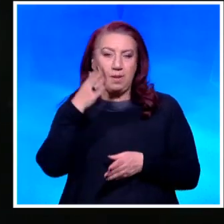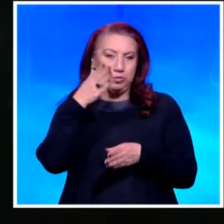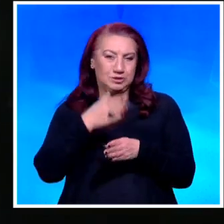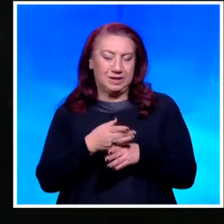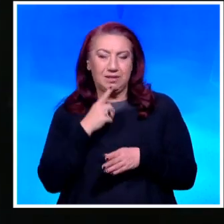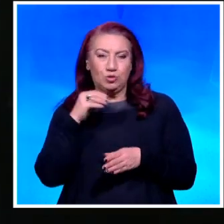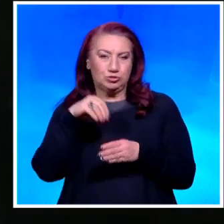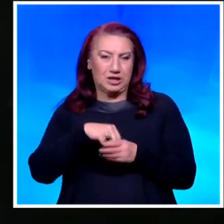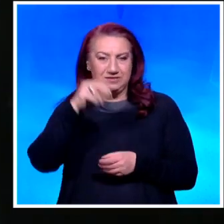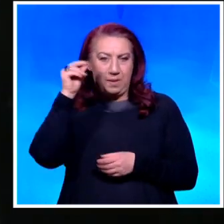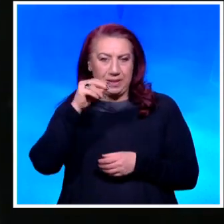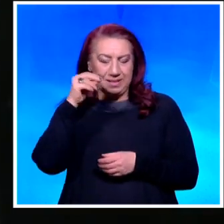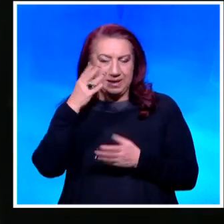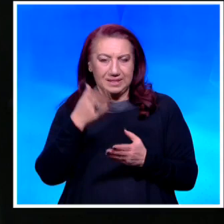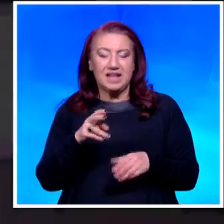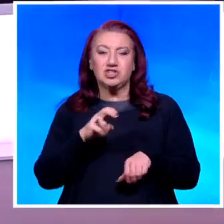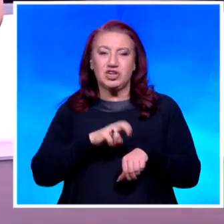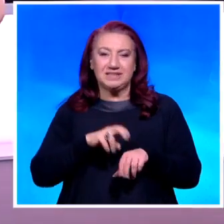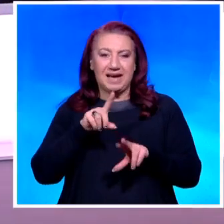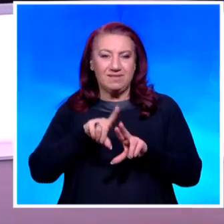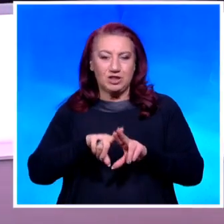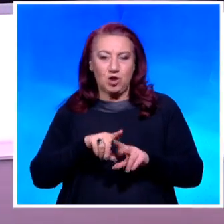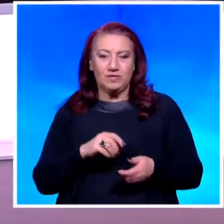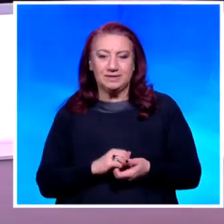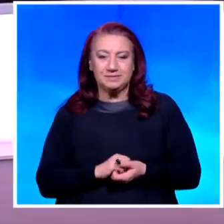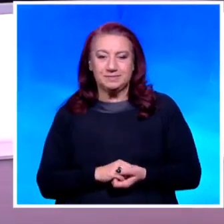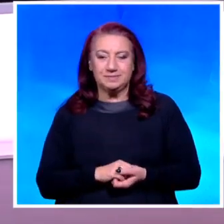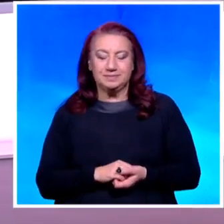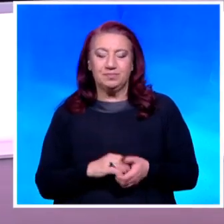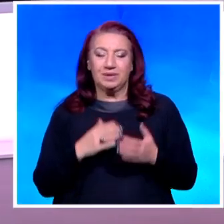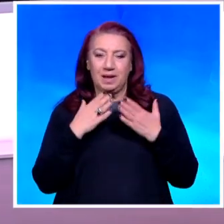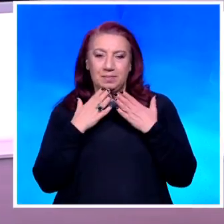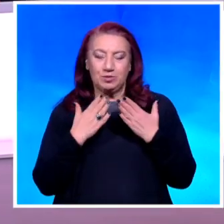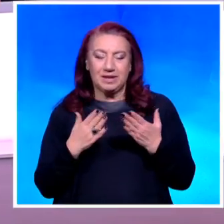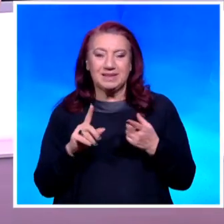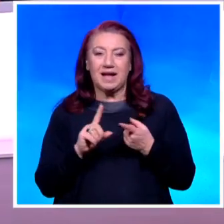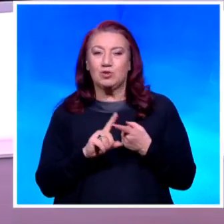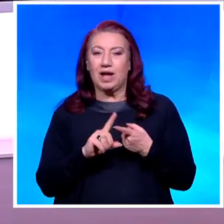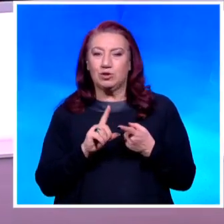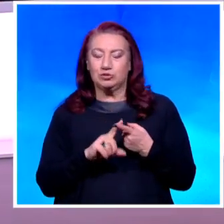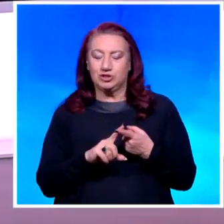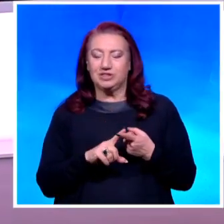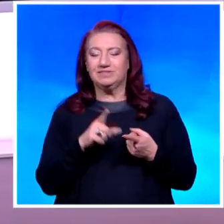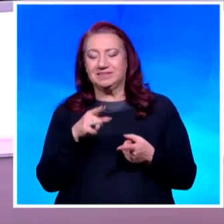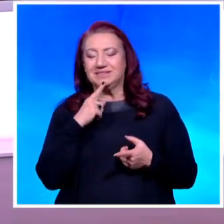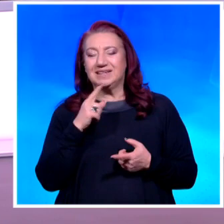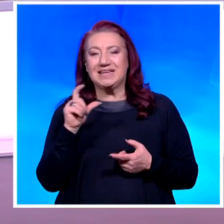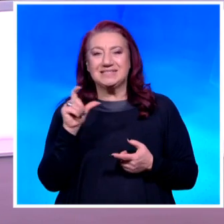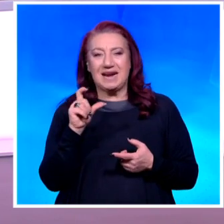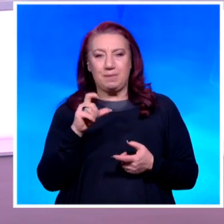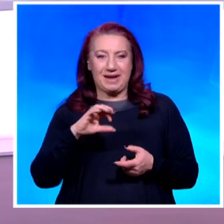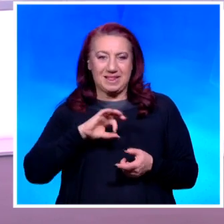Европейското първенство, а именно Джесика Иванова. Благодарим ти, Калоян Кюркчиев, за сребърния медал на Христо Христов на Европейското